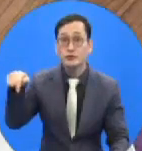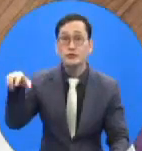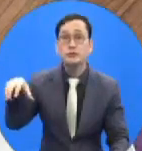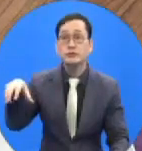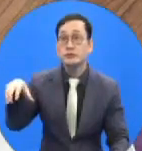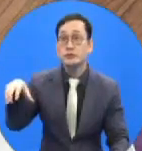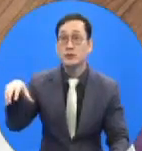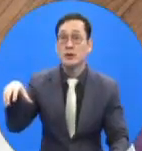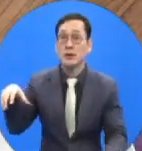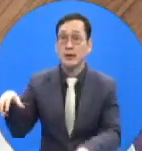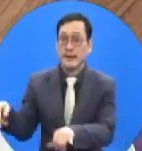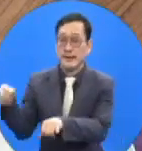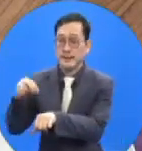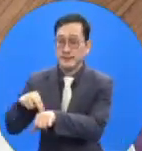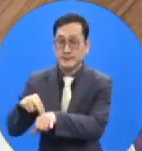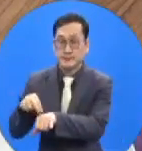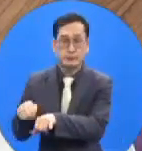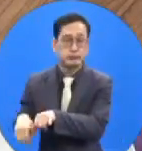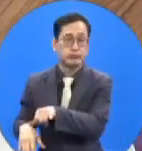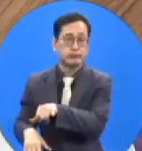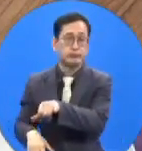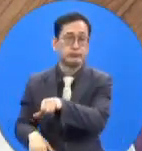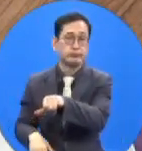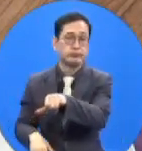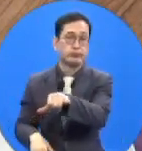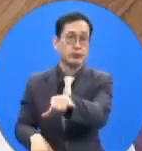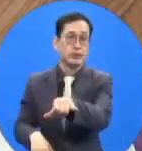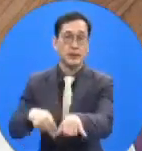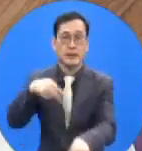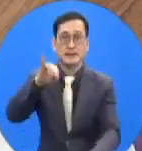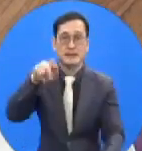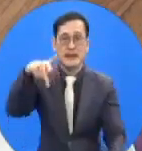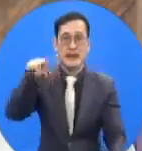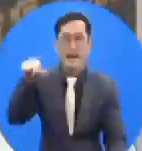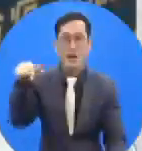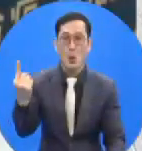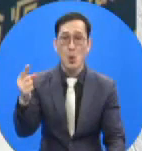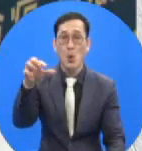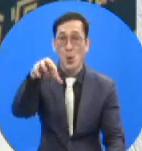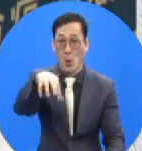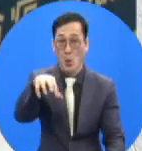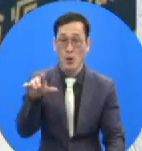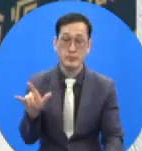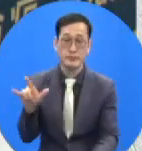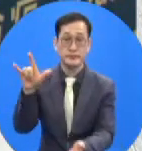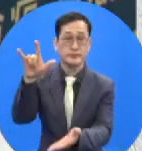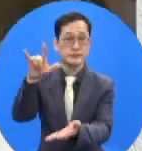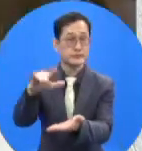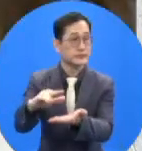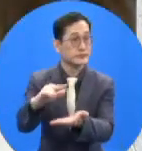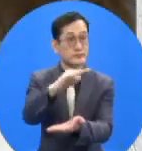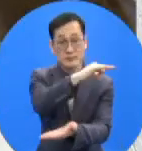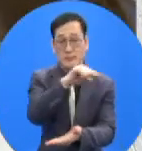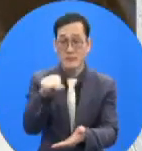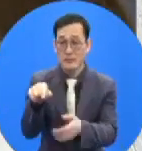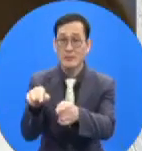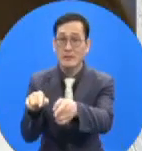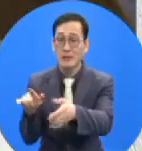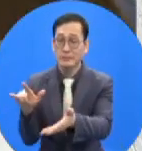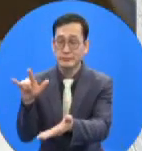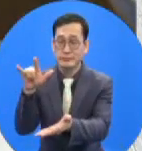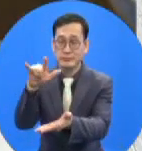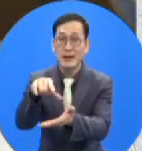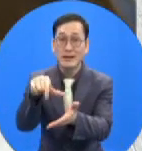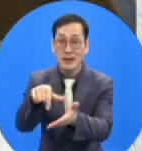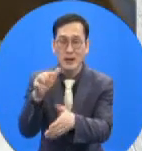로컬 비행기를 타고 시카고까지 이동을 하는 과정에서도 다른 사람들한테 전파 가능성이 있고요. 특히나 식사를 두